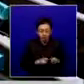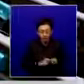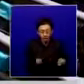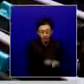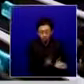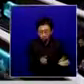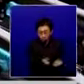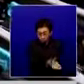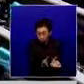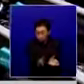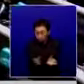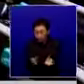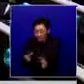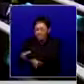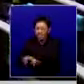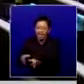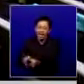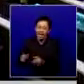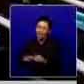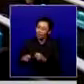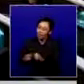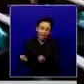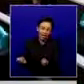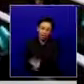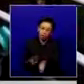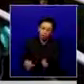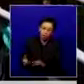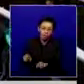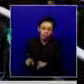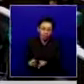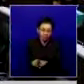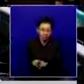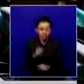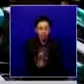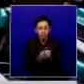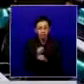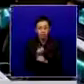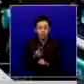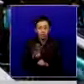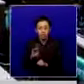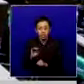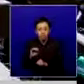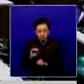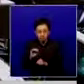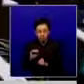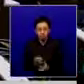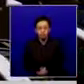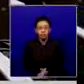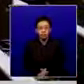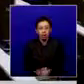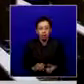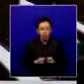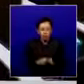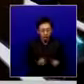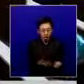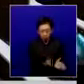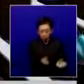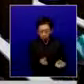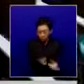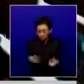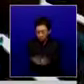ะไปไม่รอดในสมัยปี40ทุกอย่างตามไม่ทันมันลามไปถึงแบ